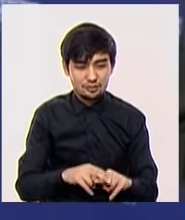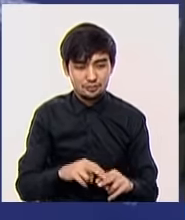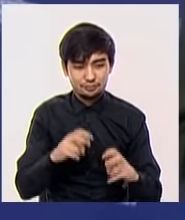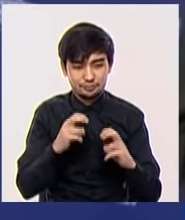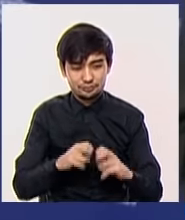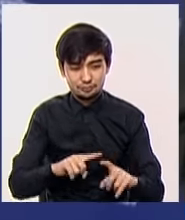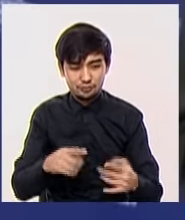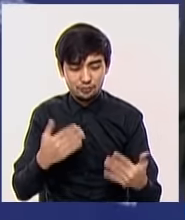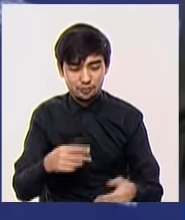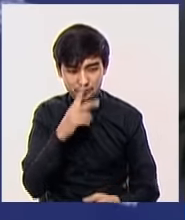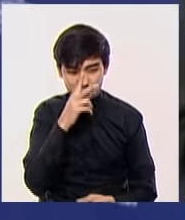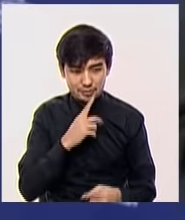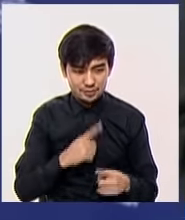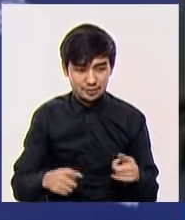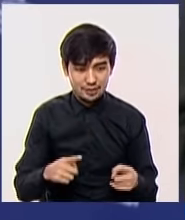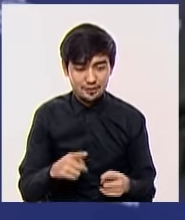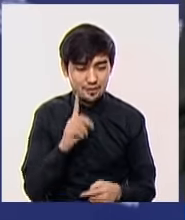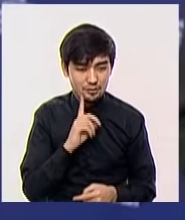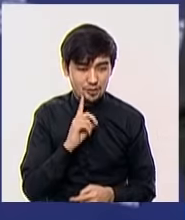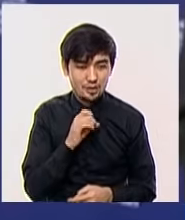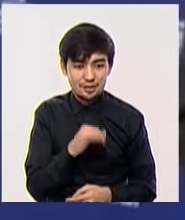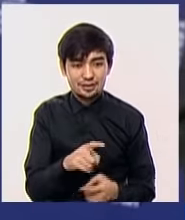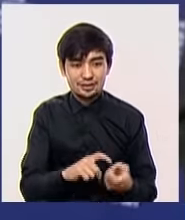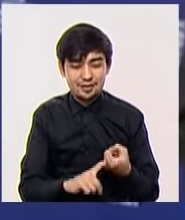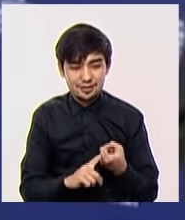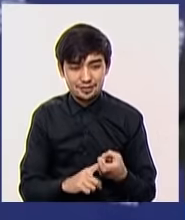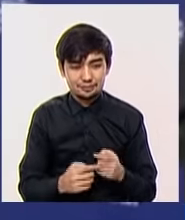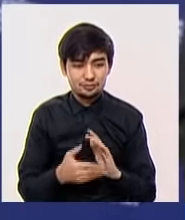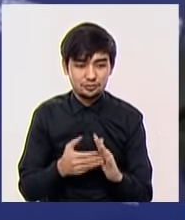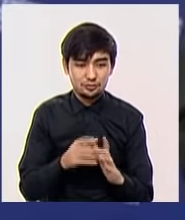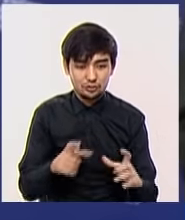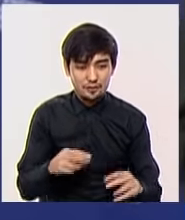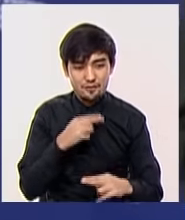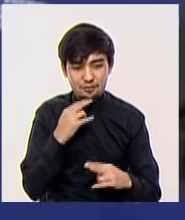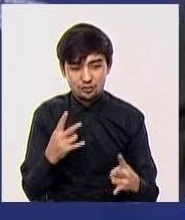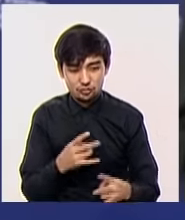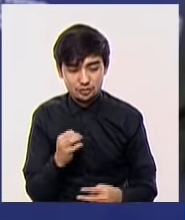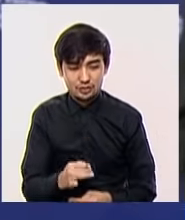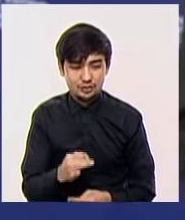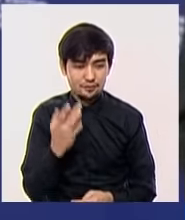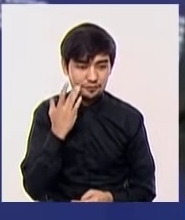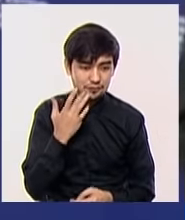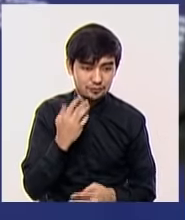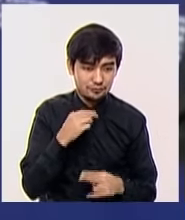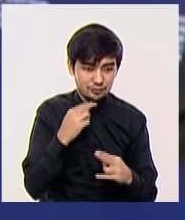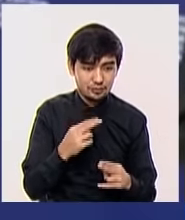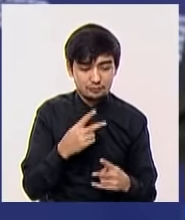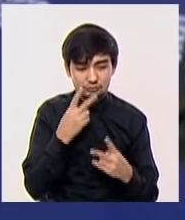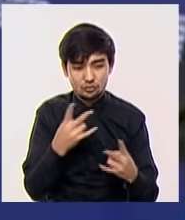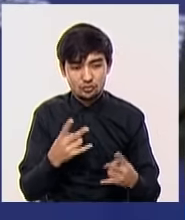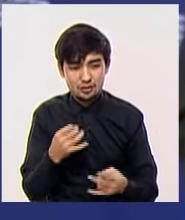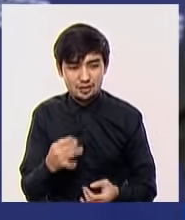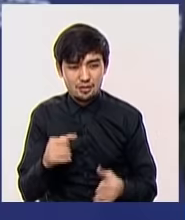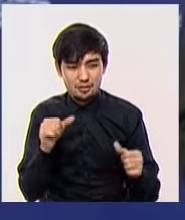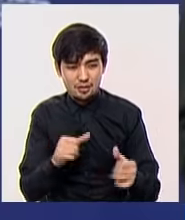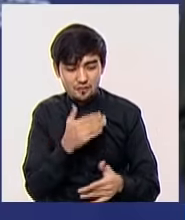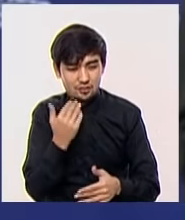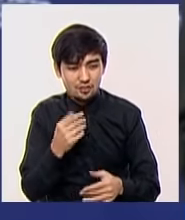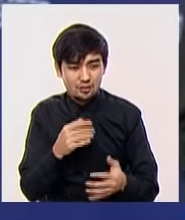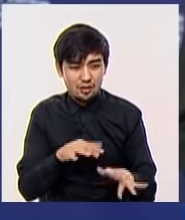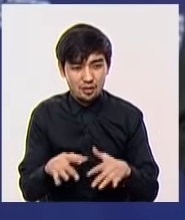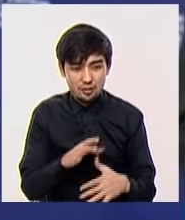сроком на 2 месяца в этой связи призываем граждан быть внимательными и предусмотрительными пострадавших от неправомерных действий